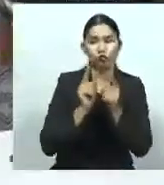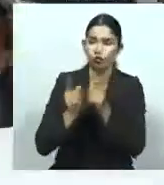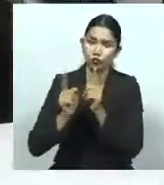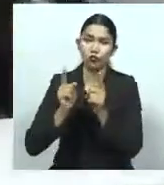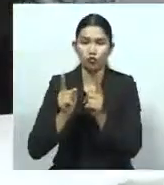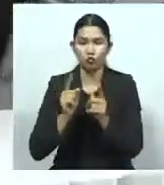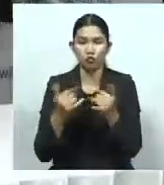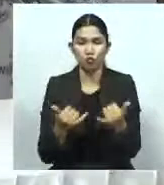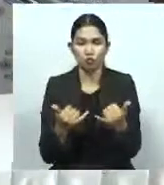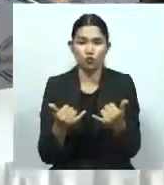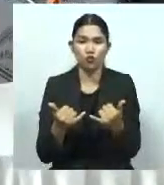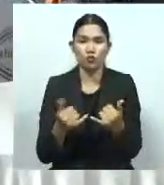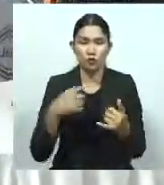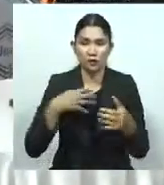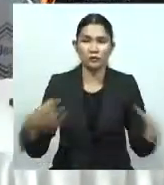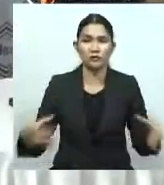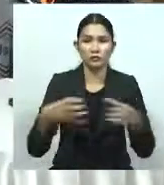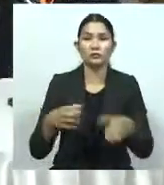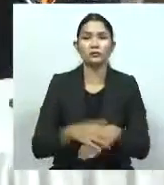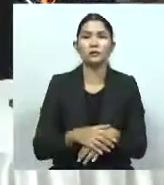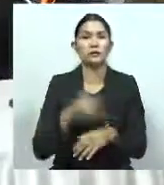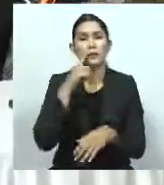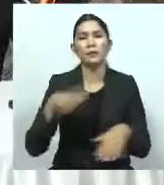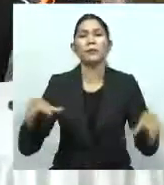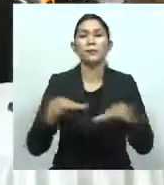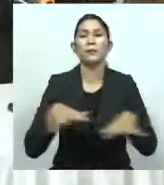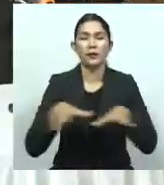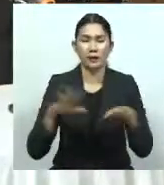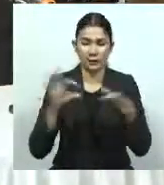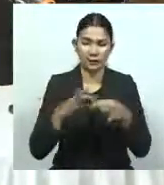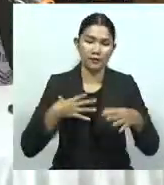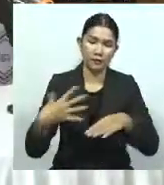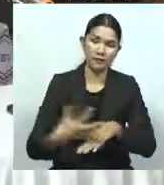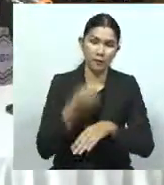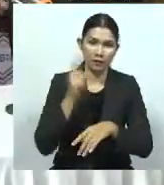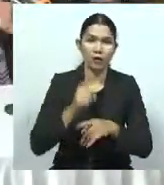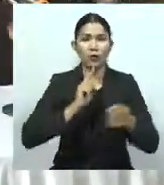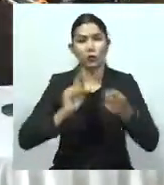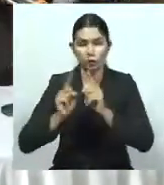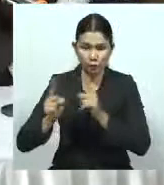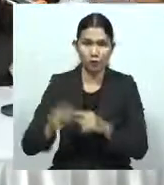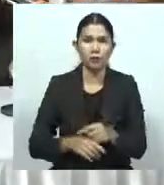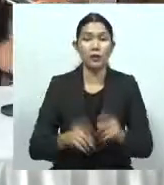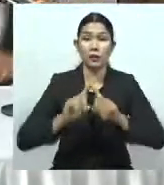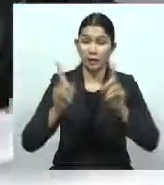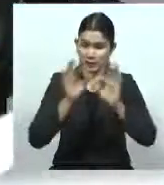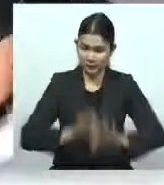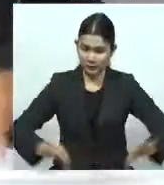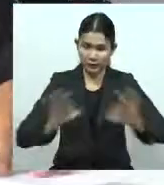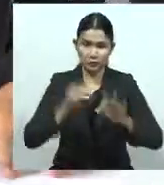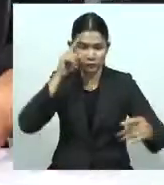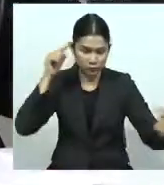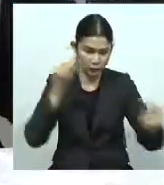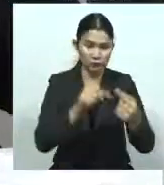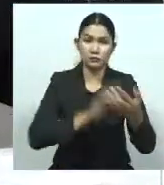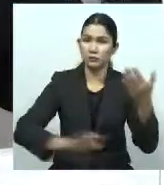ที่จะมาร่วมรัฐบาลซึ่งถือเป็นเรื่องปกติทางการเมืองที่ต้องพูดคุยกันแต่ยืนยันว่าต้องยึดประโยชน์ของประเทศ